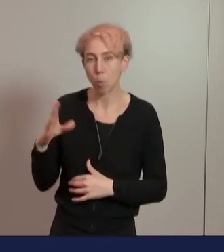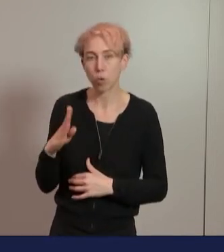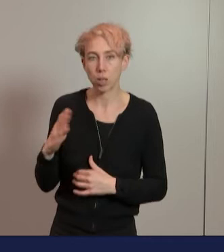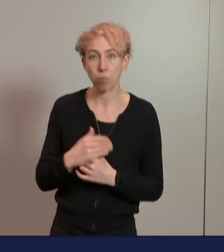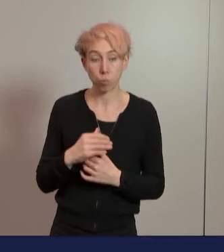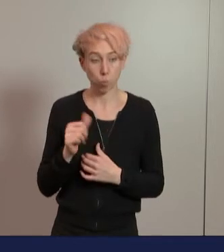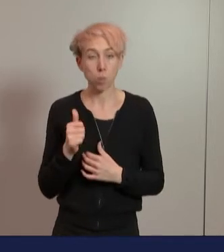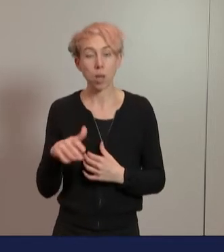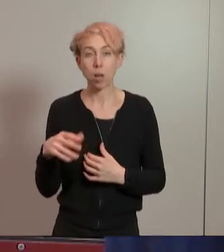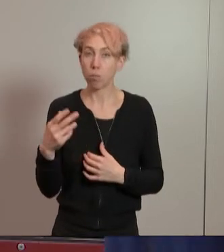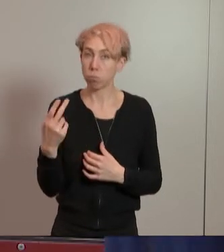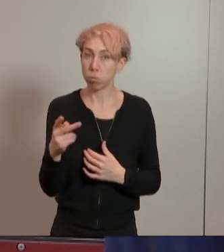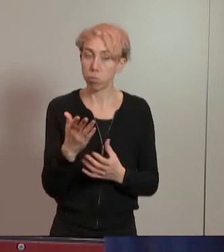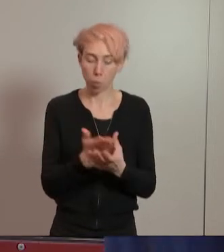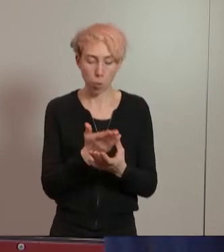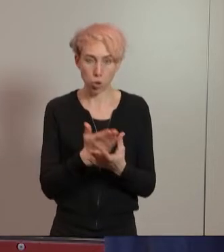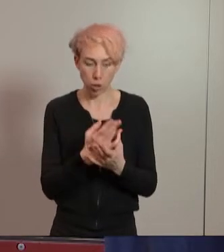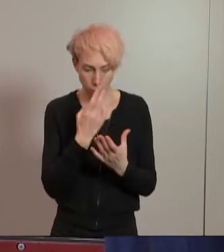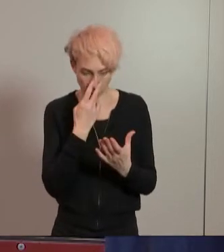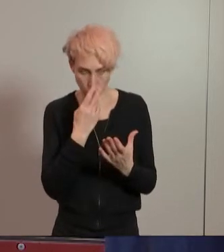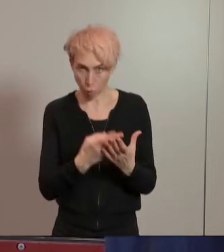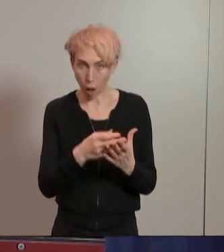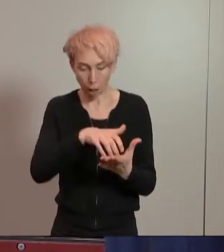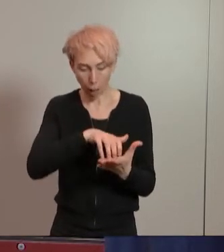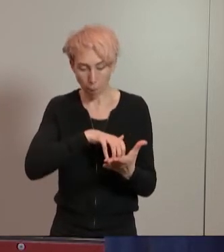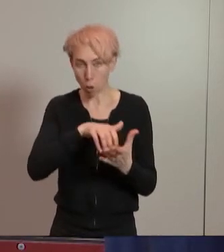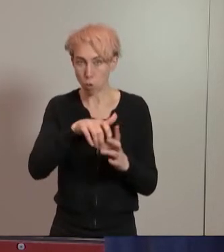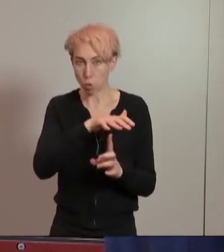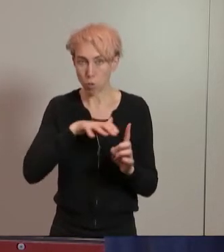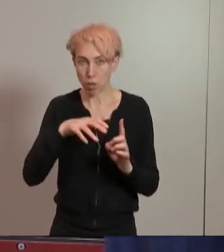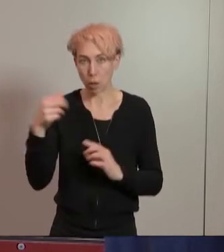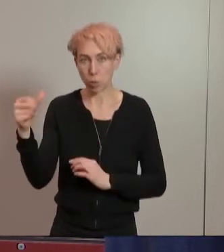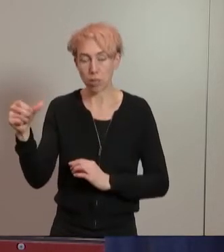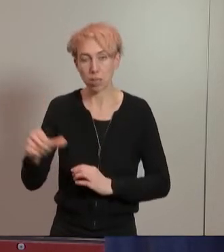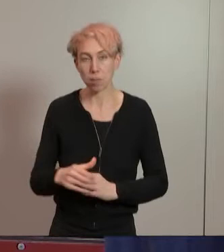avez pu trouver dans vos pochettes le rapport social unique.